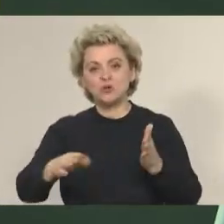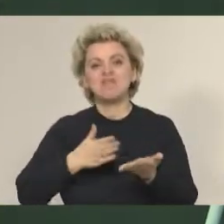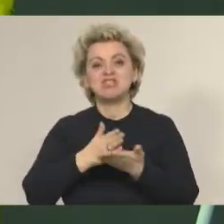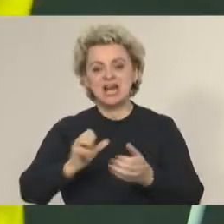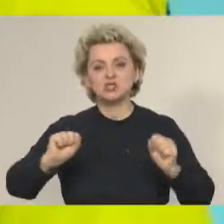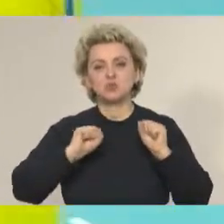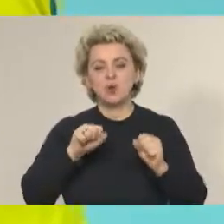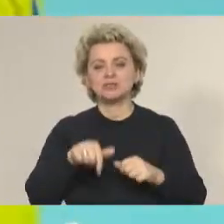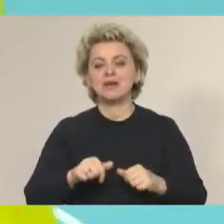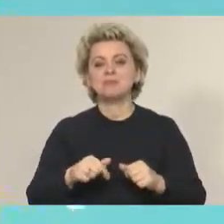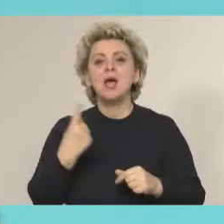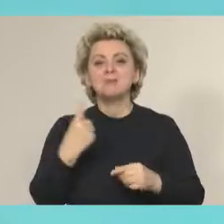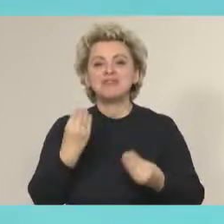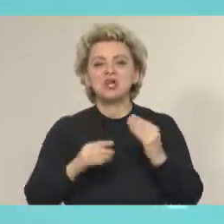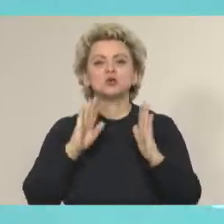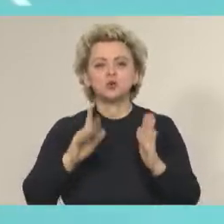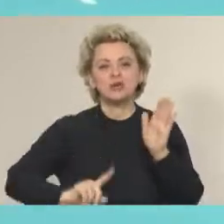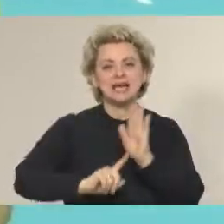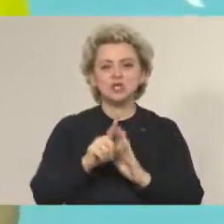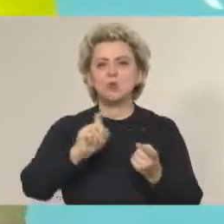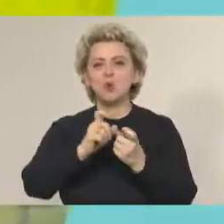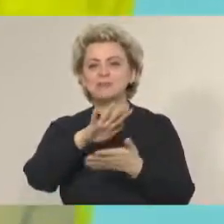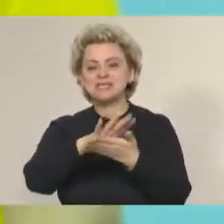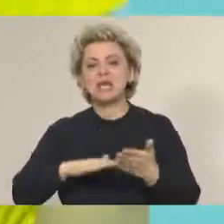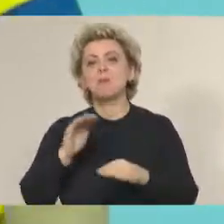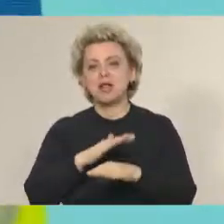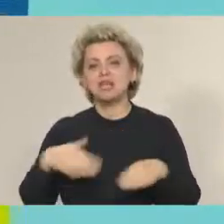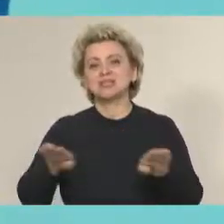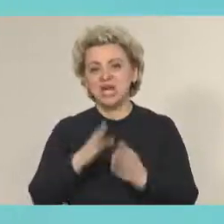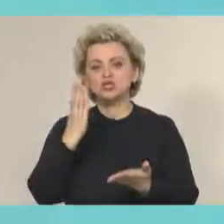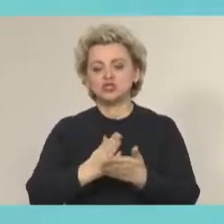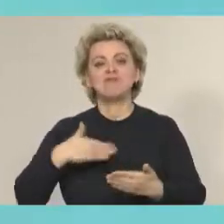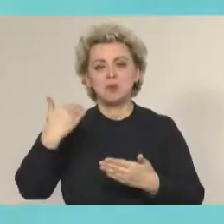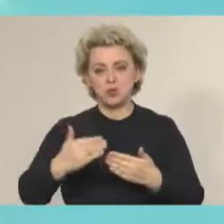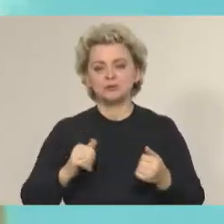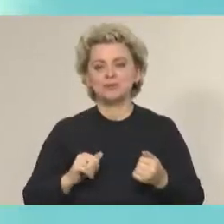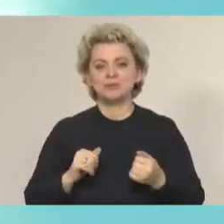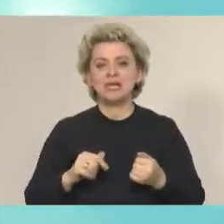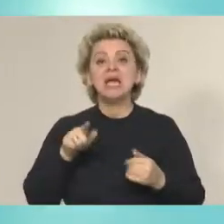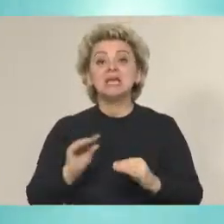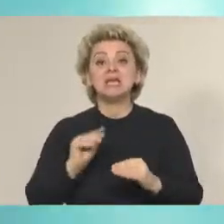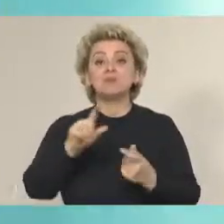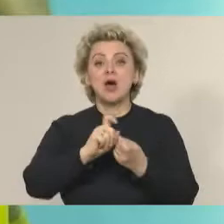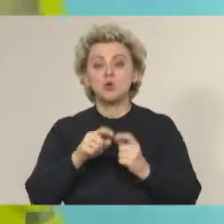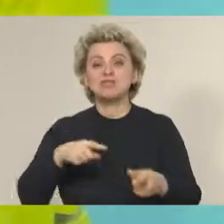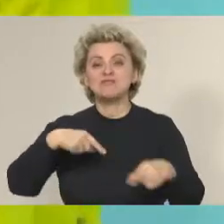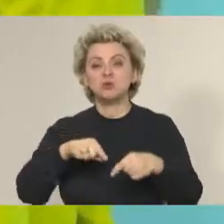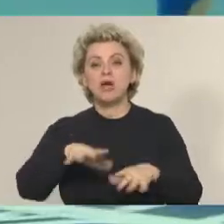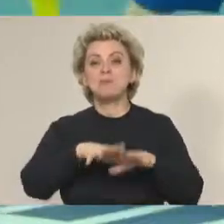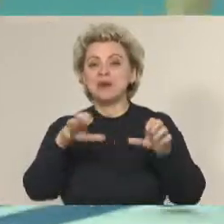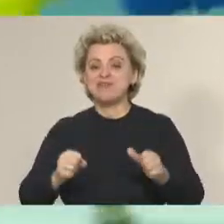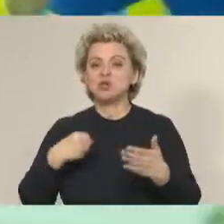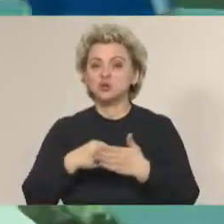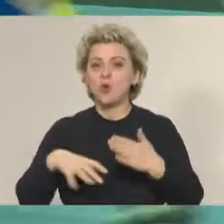ветеранского спорта. Первая игра только начало, боремся дальше, молодцы, так держать, все, вперед. И доборолись футболисты из правительства